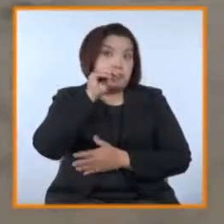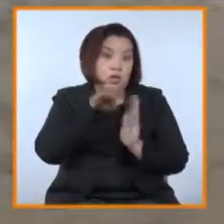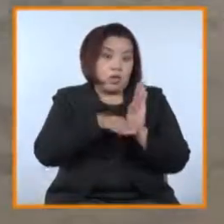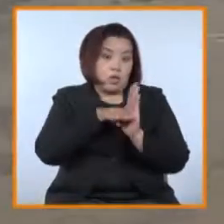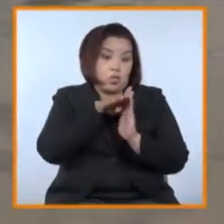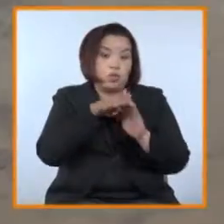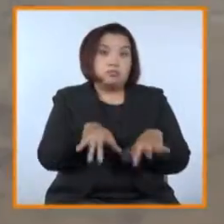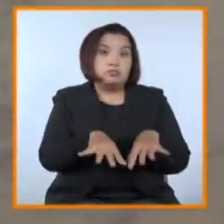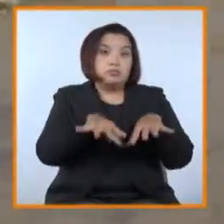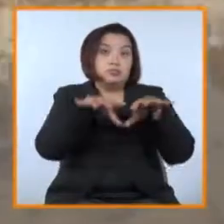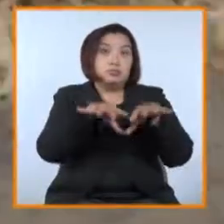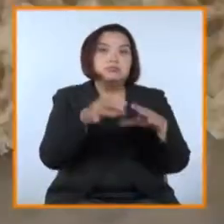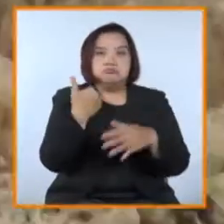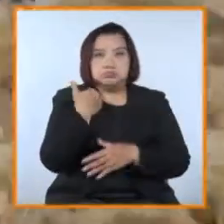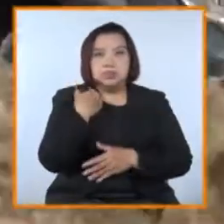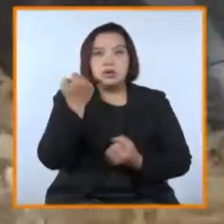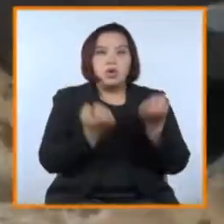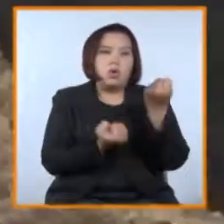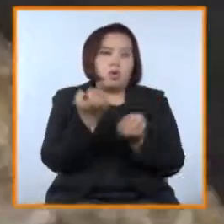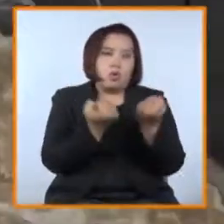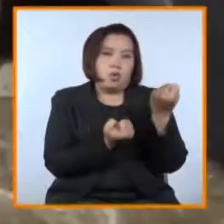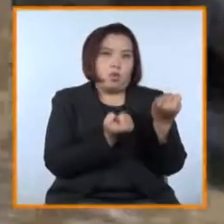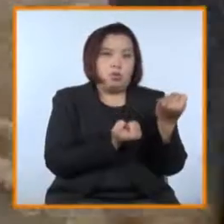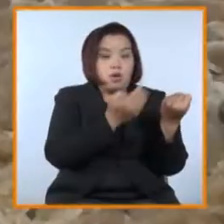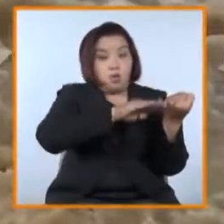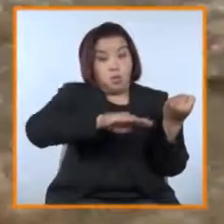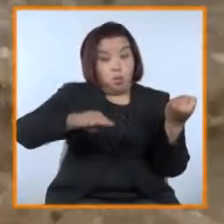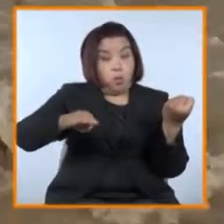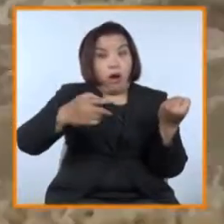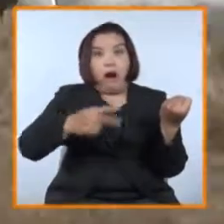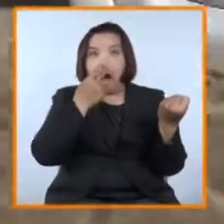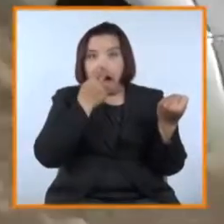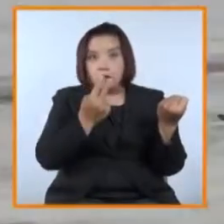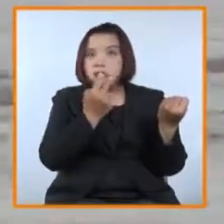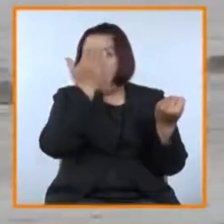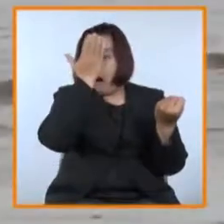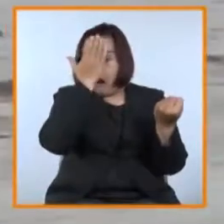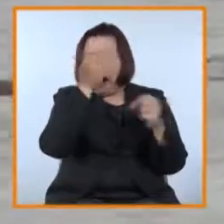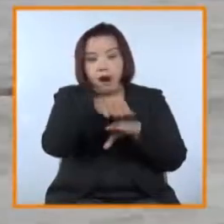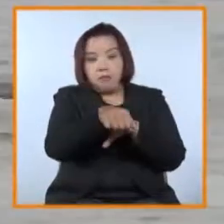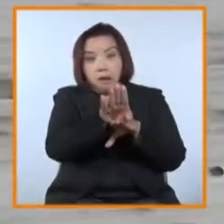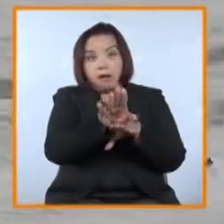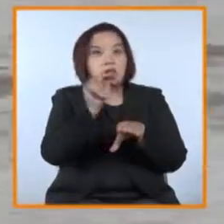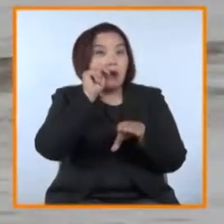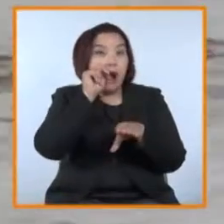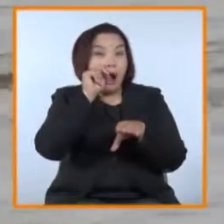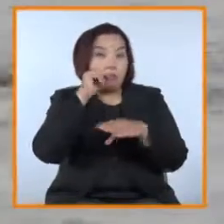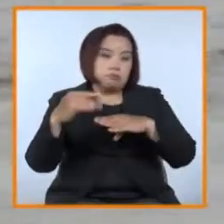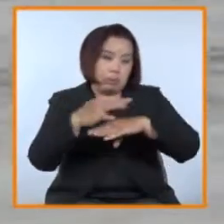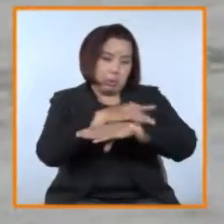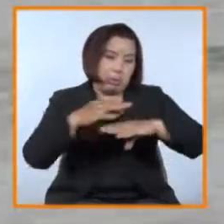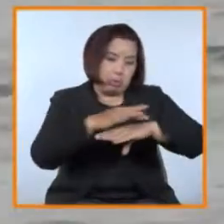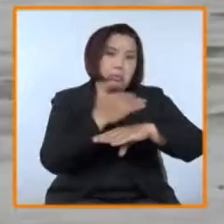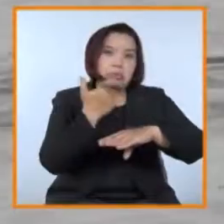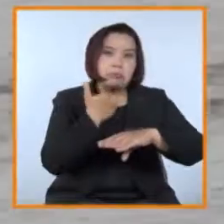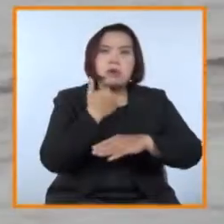ถนี่ต้องระมัดระวังด้วยนะคะรถกระบะคันนี้เนี่ยขับลุยน้ำมาท่วมเกือบถึงฝากระโปรงรถไม่แน่ใจนะคะว่านี่คลองหรือว่าถนนแต่